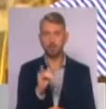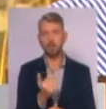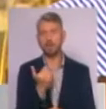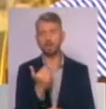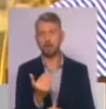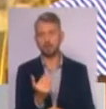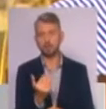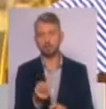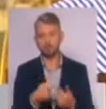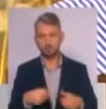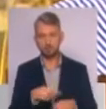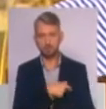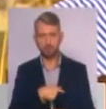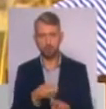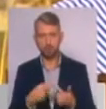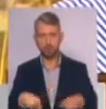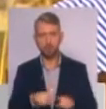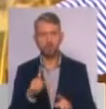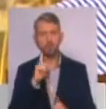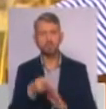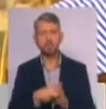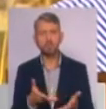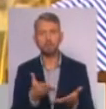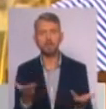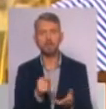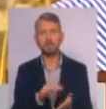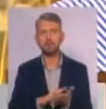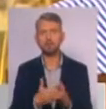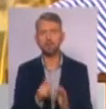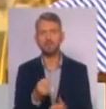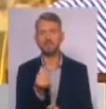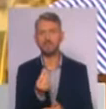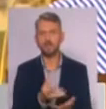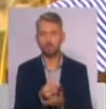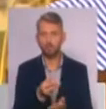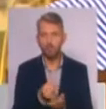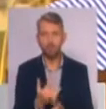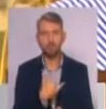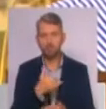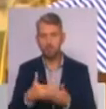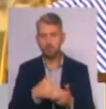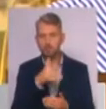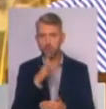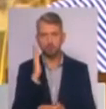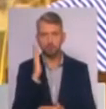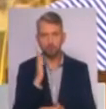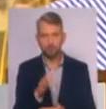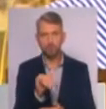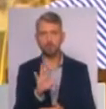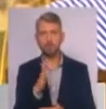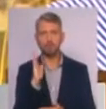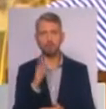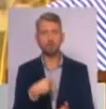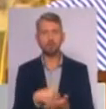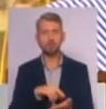мажоритарним депутатом на окрузі, для того, щоб з'ясувати, яка там ситуація з фінансуванням. У мене найближчим часом буде у вівторок